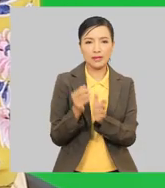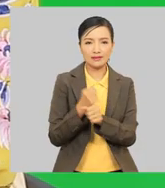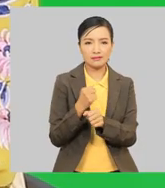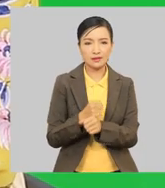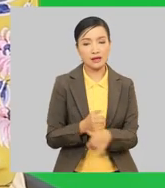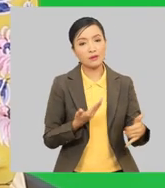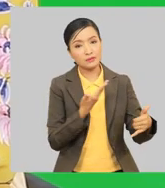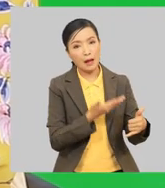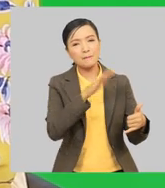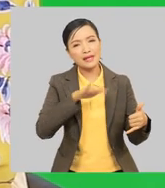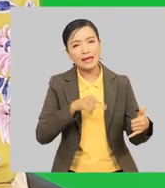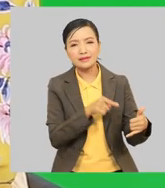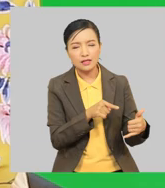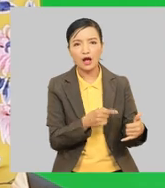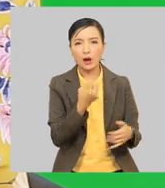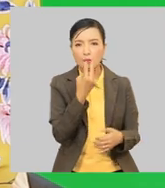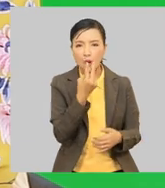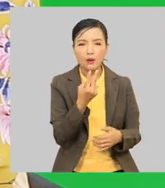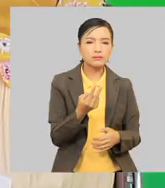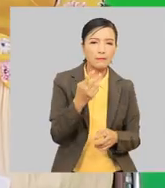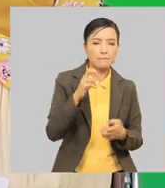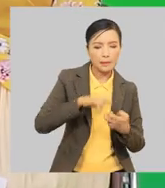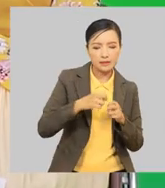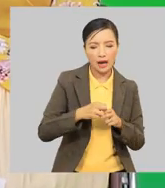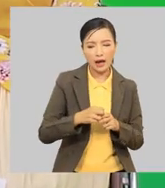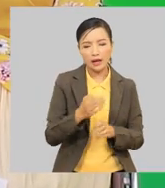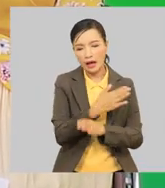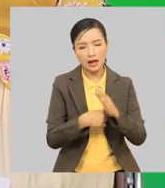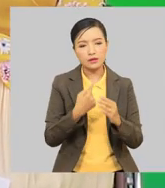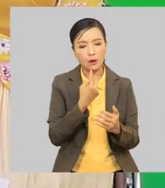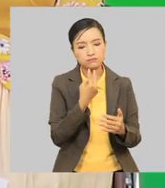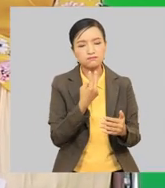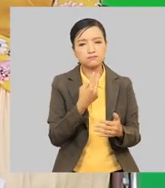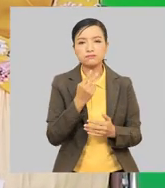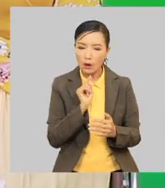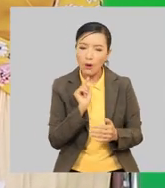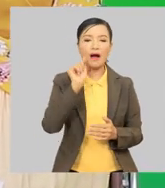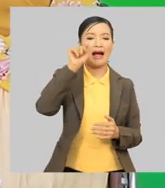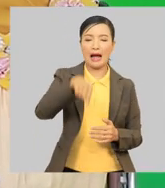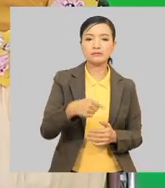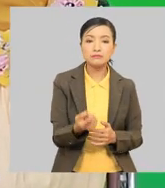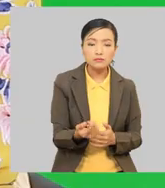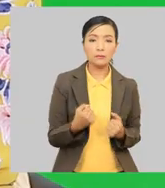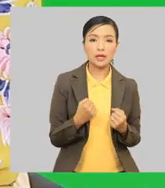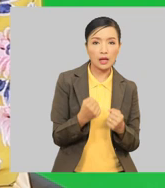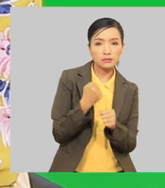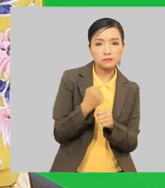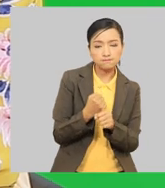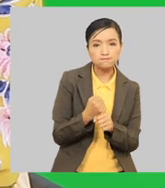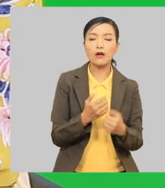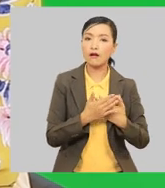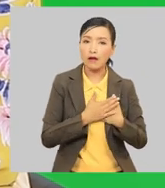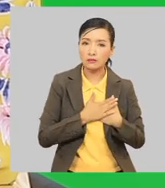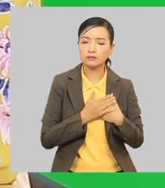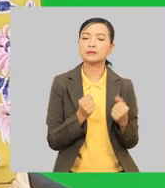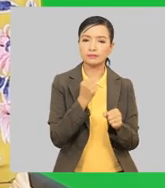ปแล้วอะไรเงี้ยค่ะเราก็รู้สึกว่าเขาเป็นเด็กที่เหมือนกับเขามองข้ามจุดบกพร่องอะไรที่มันมีในตัวเขาอ่ะแล้วเขาก็พย